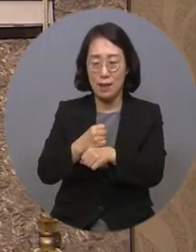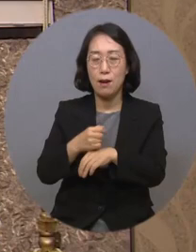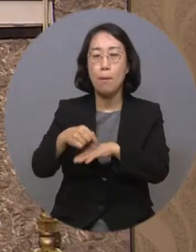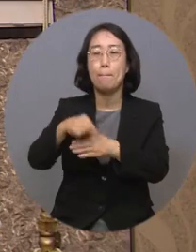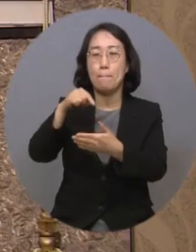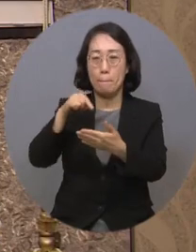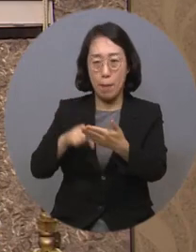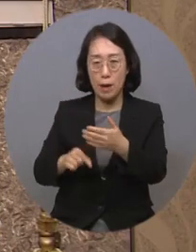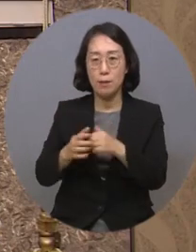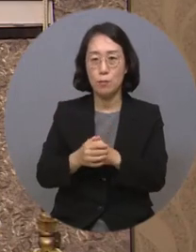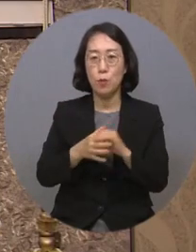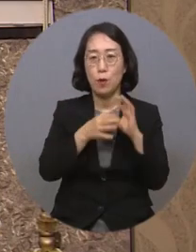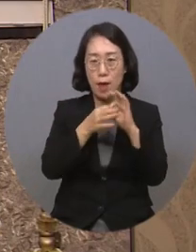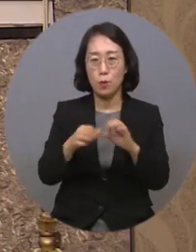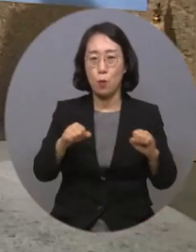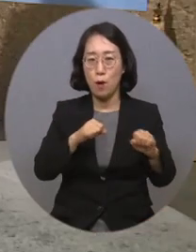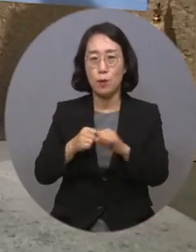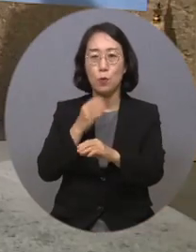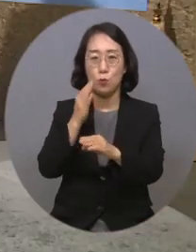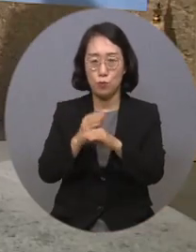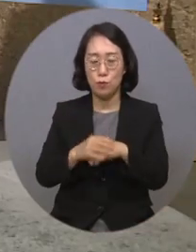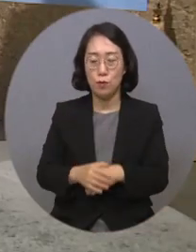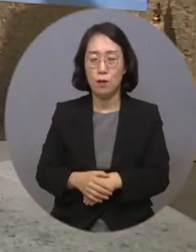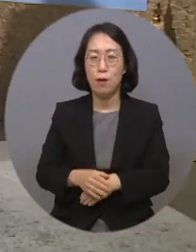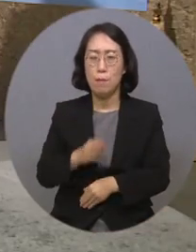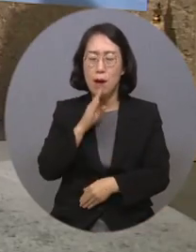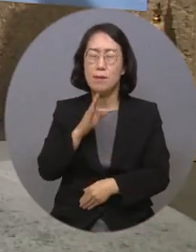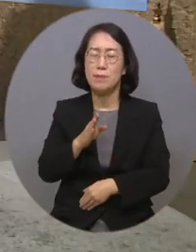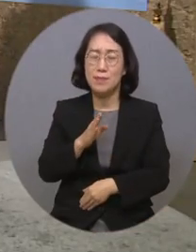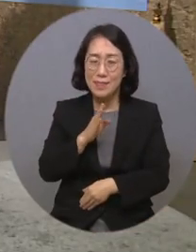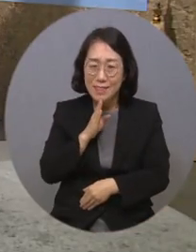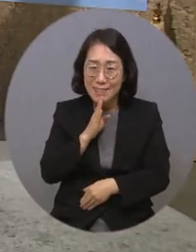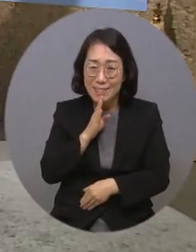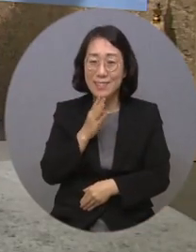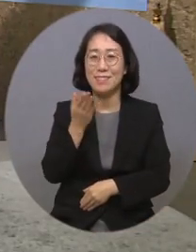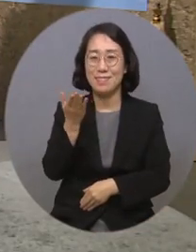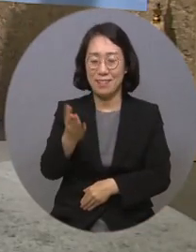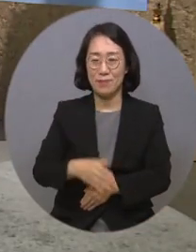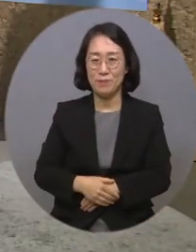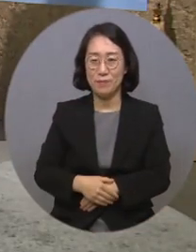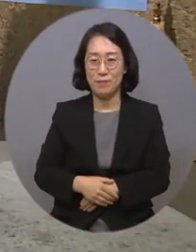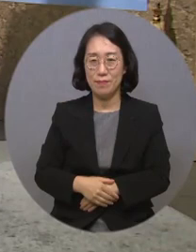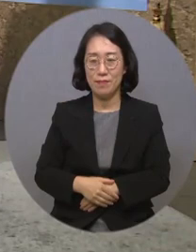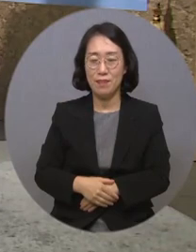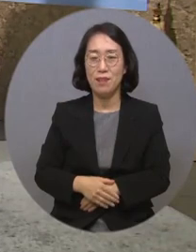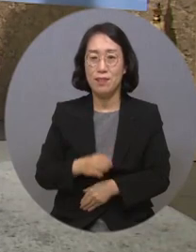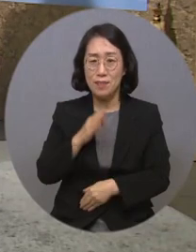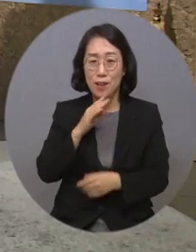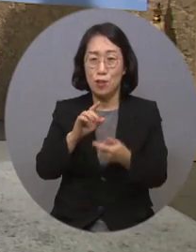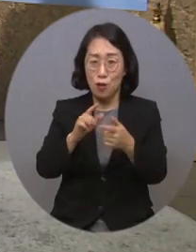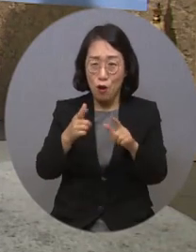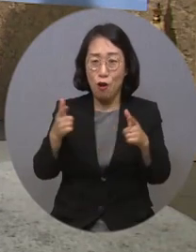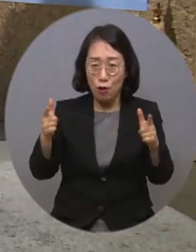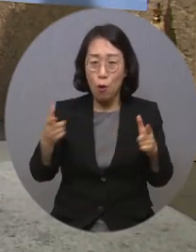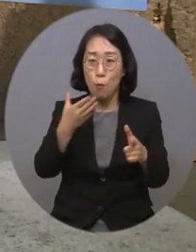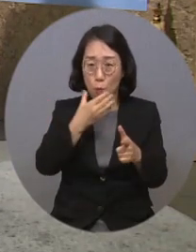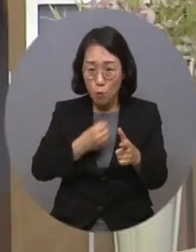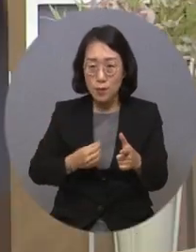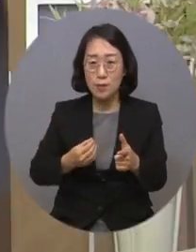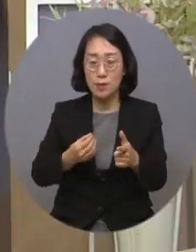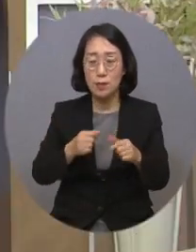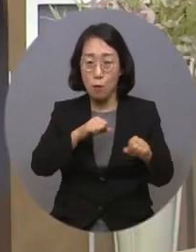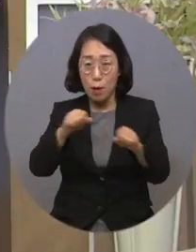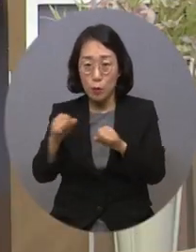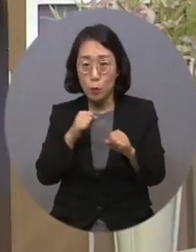마음으로 이렇게 하고 있어요. 정말 진심이시네요. 그러다 보니까 지금 정말 다양한 이 복지 사업들을 하고